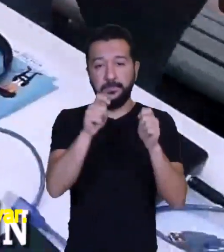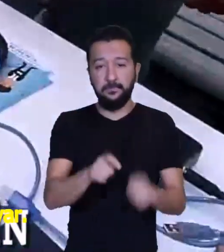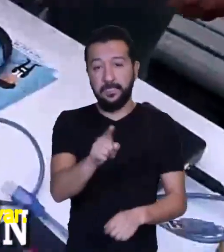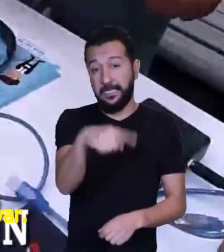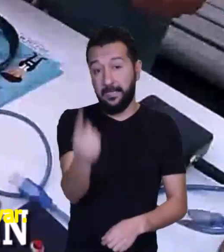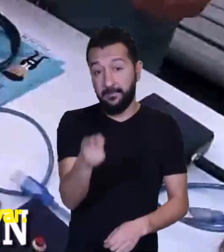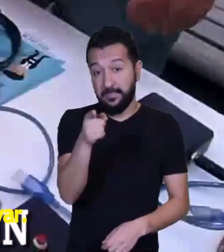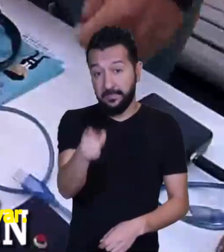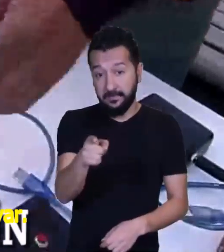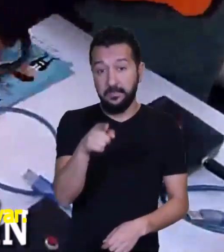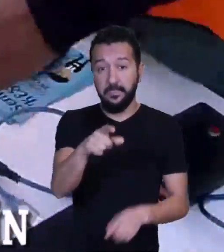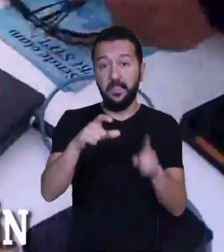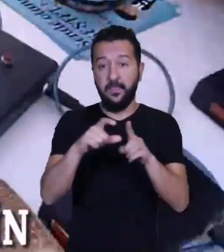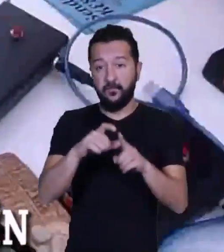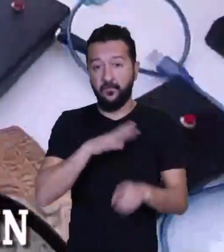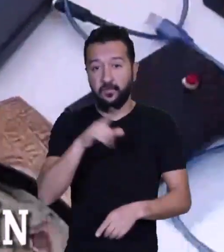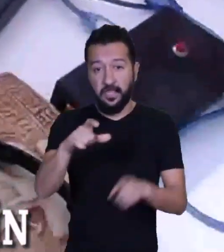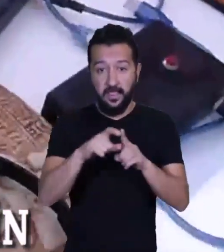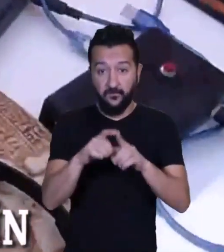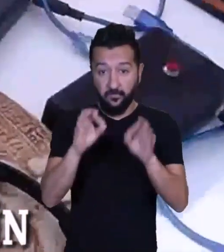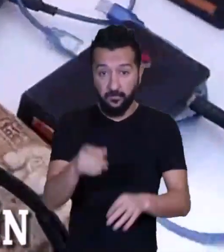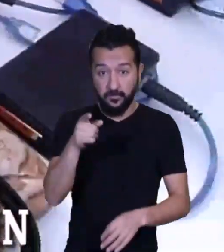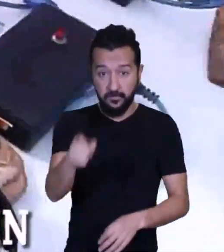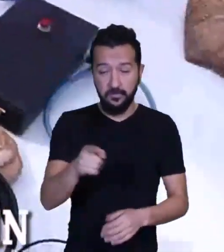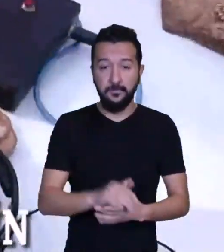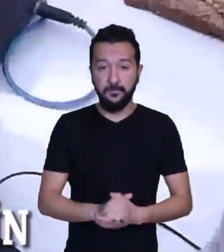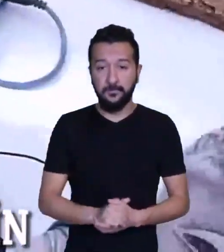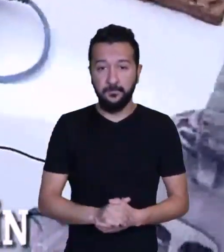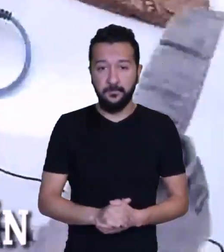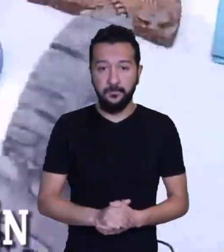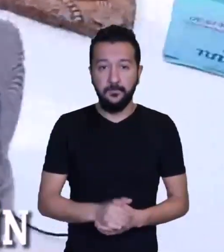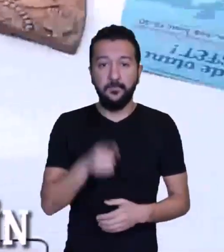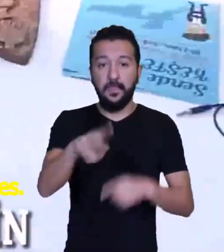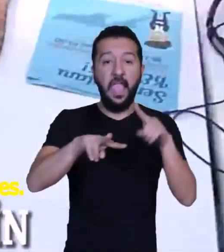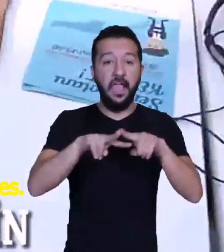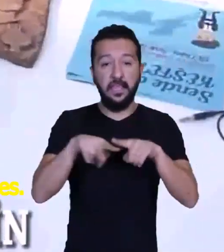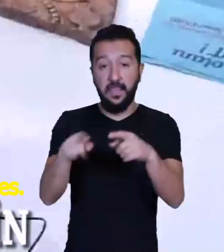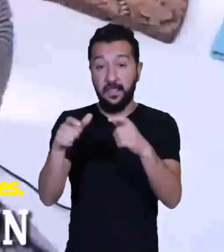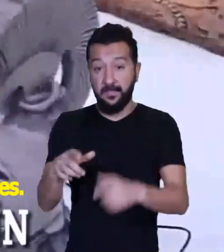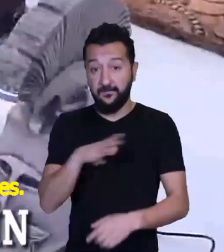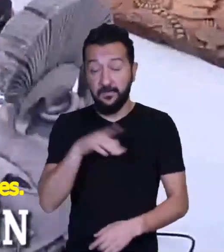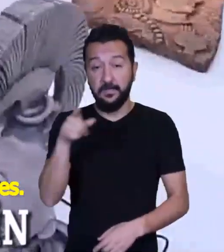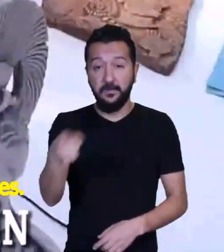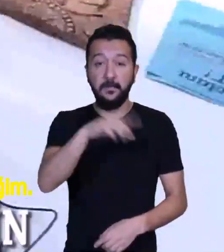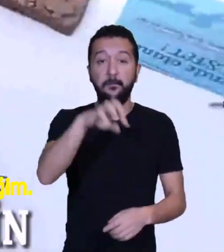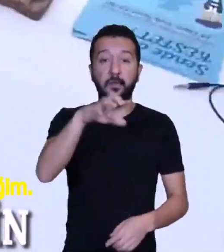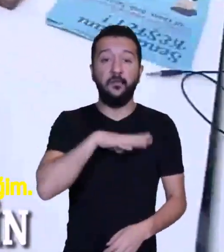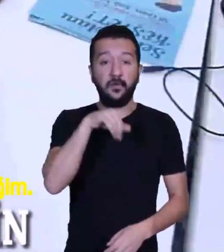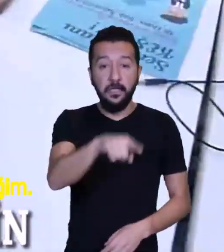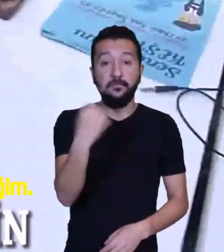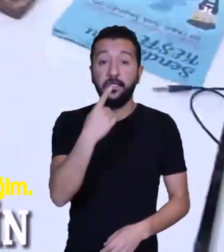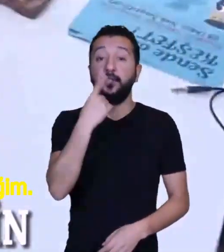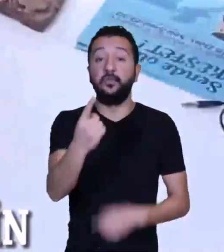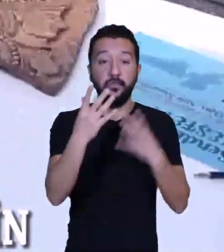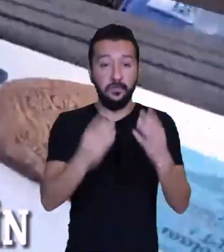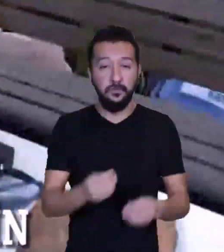dokunuyorsunuz. Hemen yanında sağınızda Davut var. Davut bu mu? Evet. Athena var. Sizin bu dokunduğunuz. Platon var. Bu arada bir şey